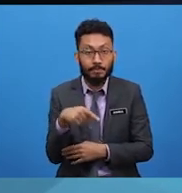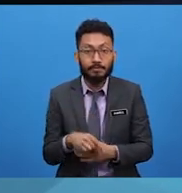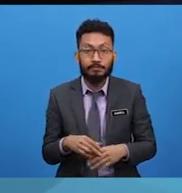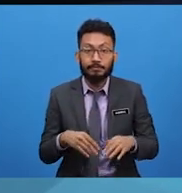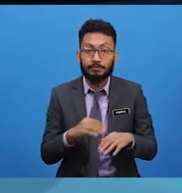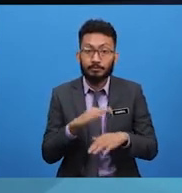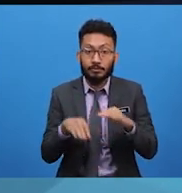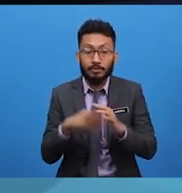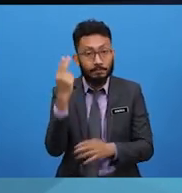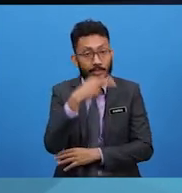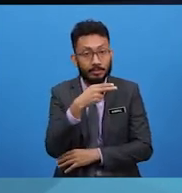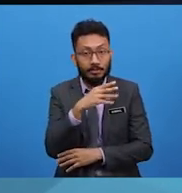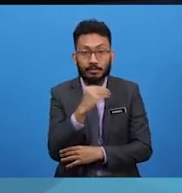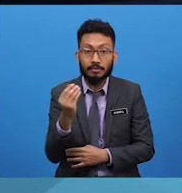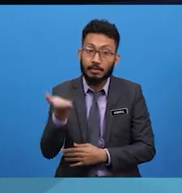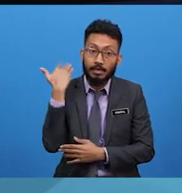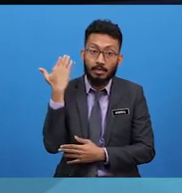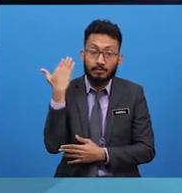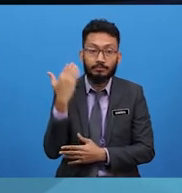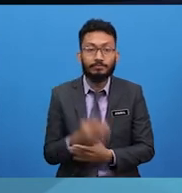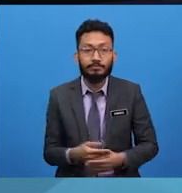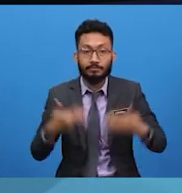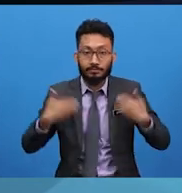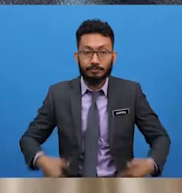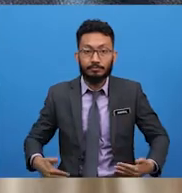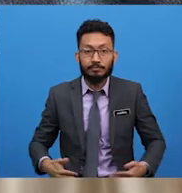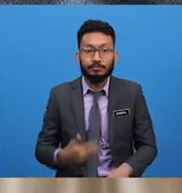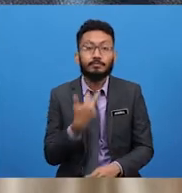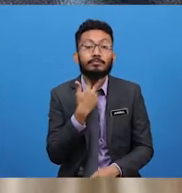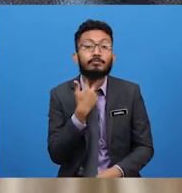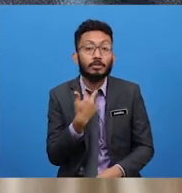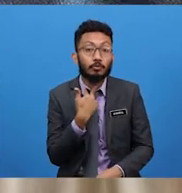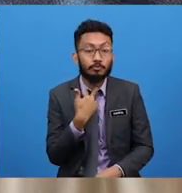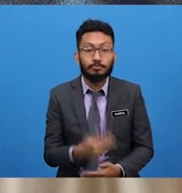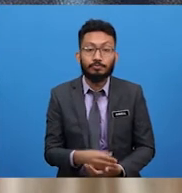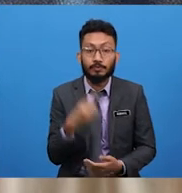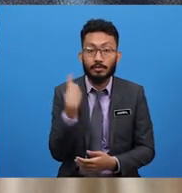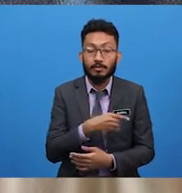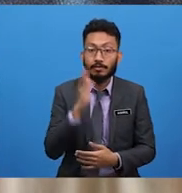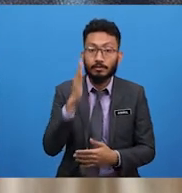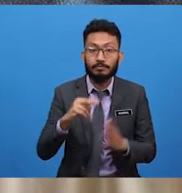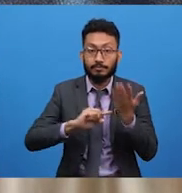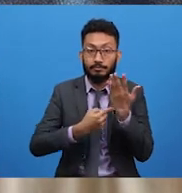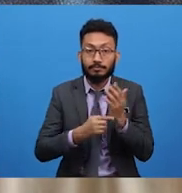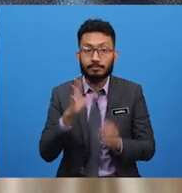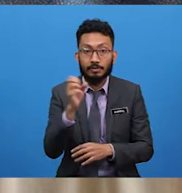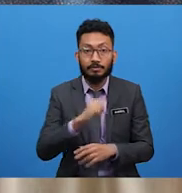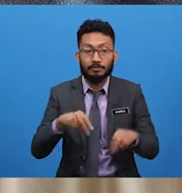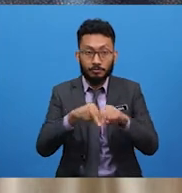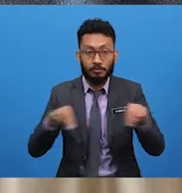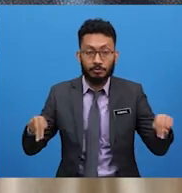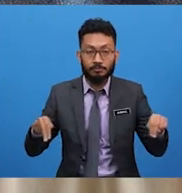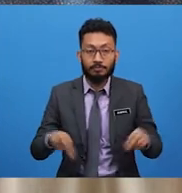hadapan dan belakang gaun hamil. Kita akan mulakan mengambil ukuran